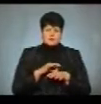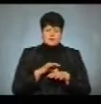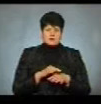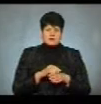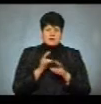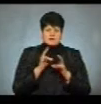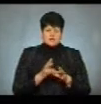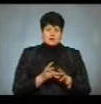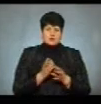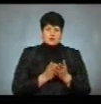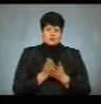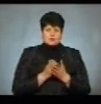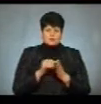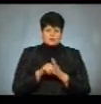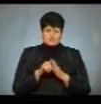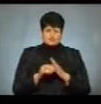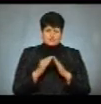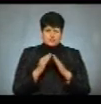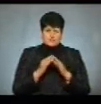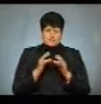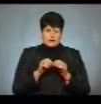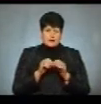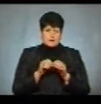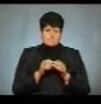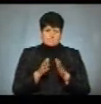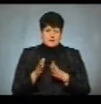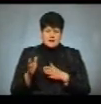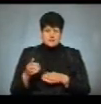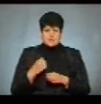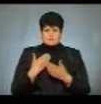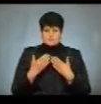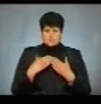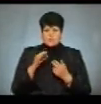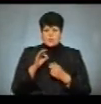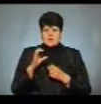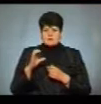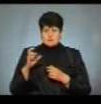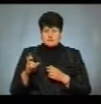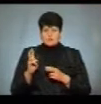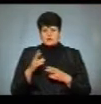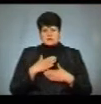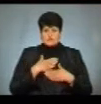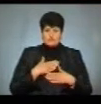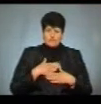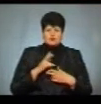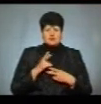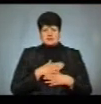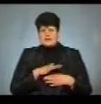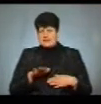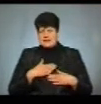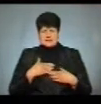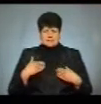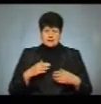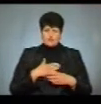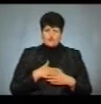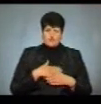обслуговування внутрішньобудинкових мереж. Ну, як я спілкуюся з деяким ОСББ, хто задоволений деякими службами, хто не задоволений через те,